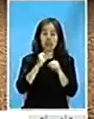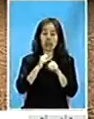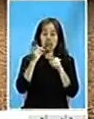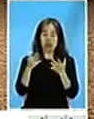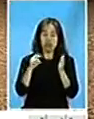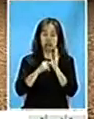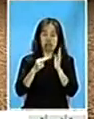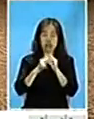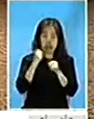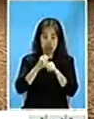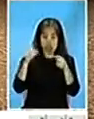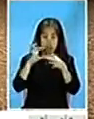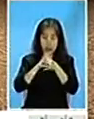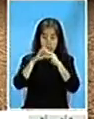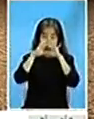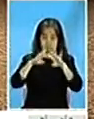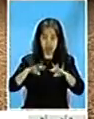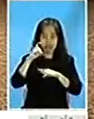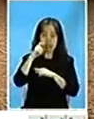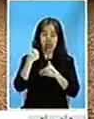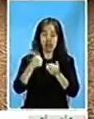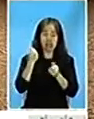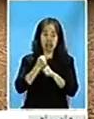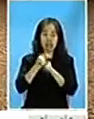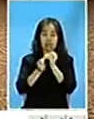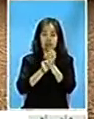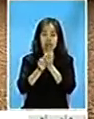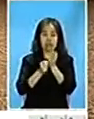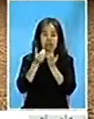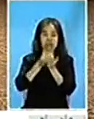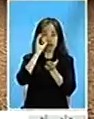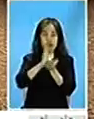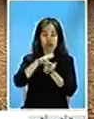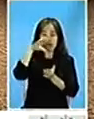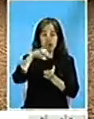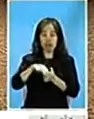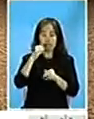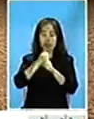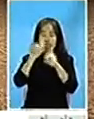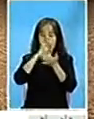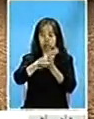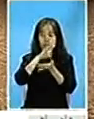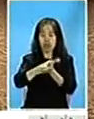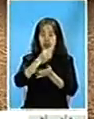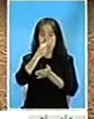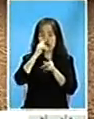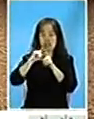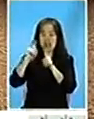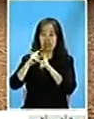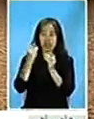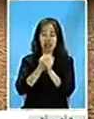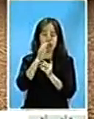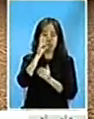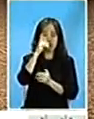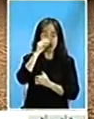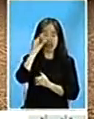ไปสู้กับอาเซียนได้อย่างไรงบแปรยติกลับมากรมอาชีวะเนี่ยก็ไม่ได้แม้แต่บาทเดียวนะคะ ก็ยังจะกราบเรียนด้วยว่าเราเนี่ยน่าจะทำหน้า